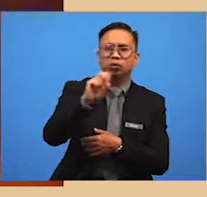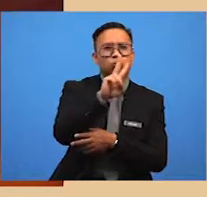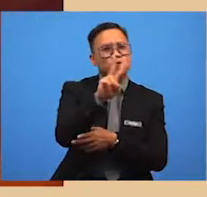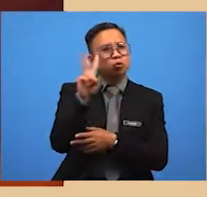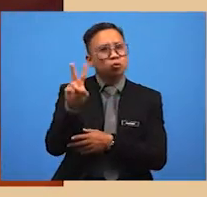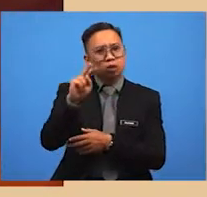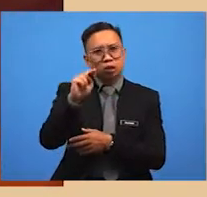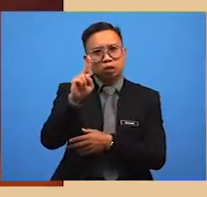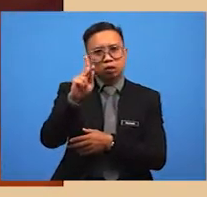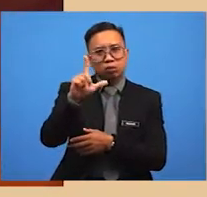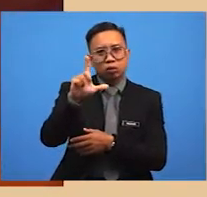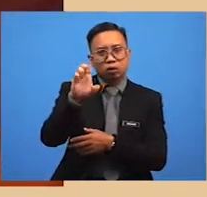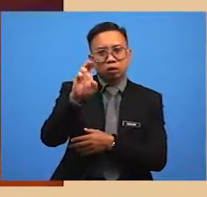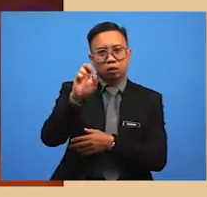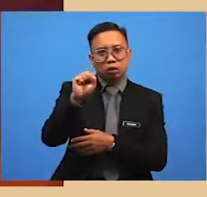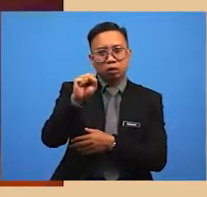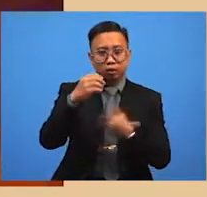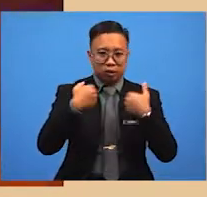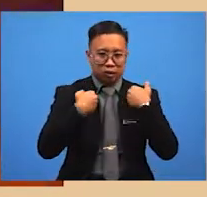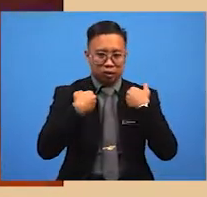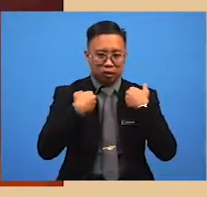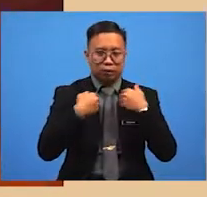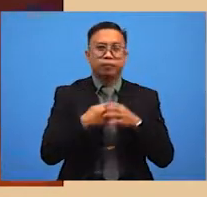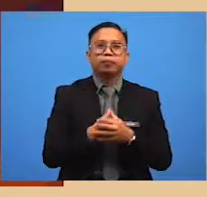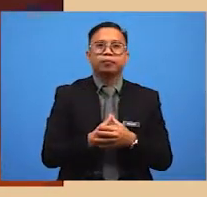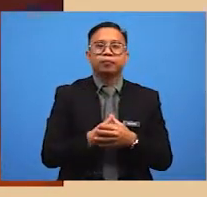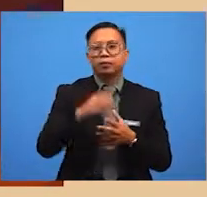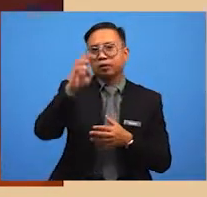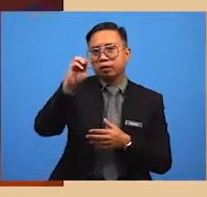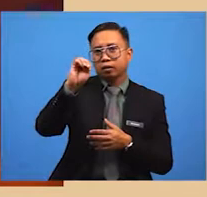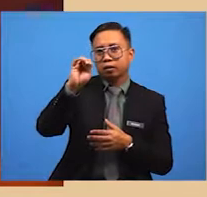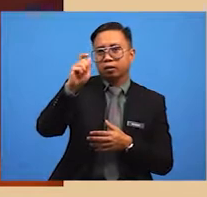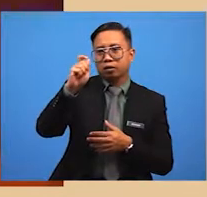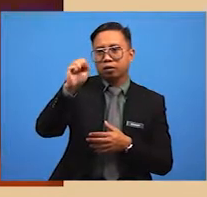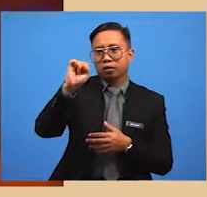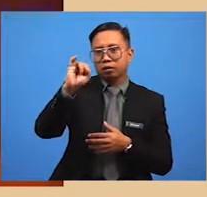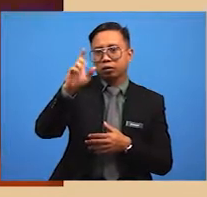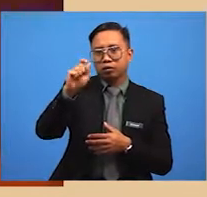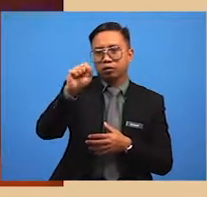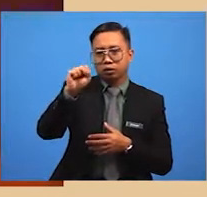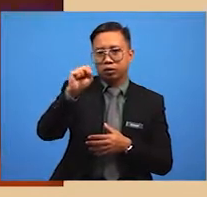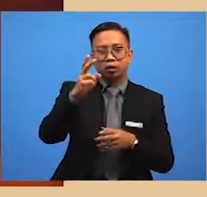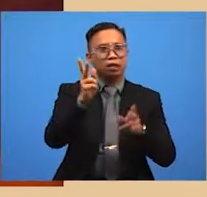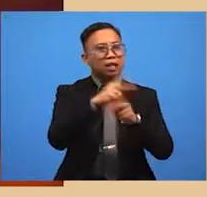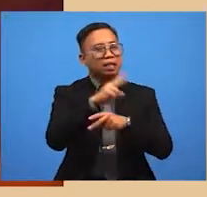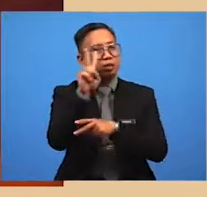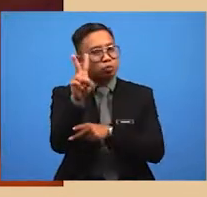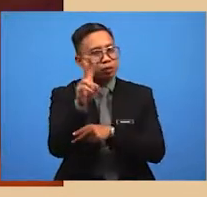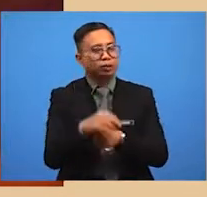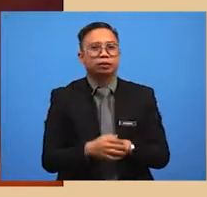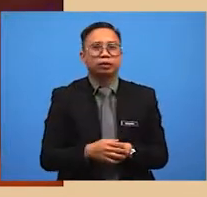Kedua-dua nukleus terhasil akan mengalami mitosis untuk kali kedua dan